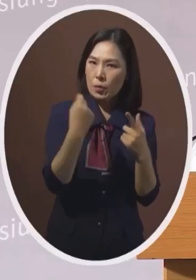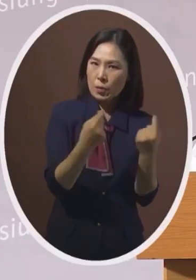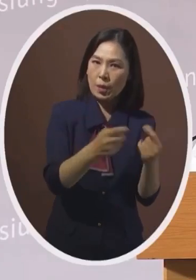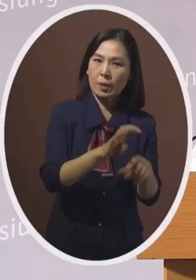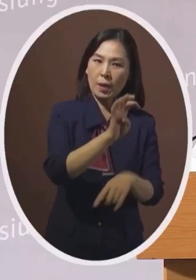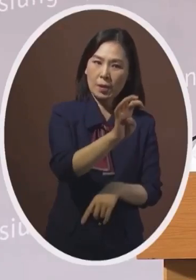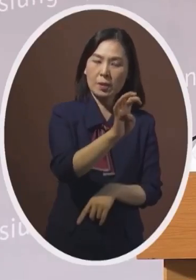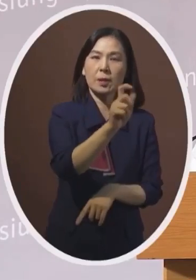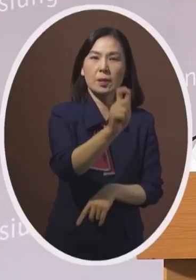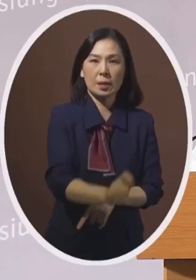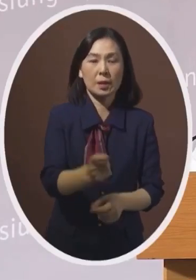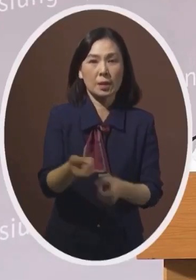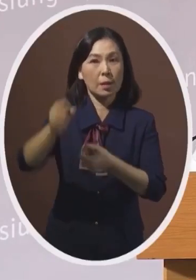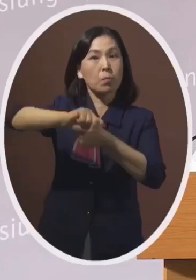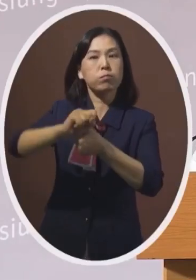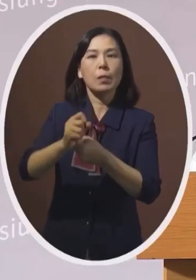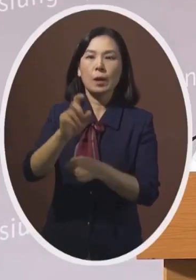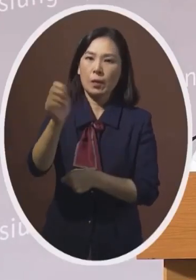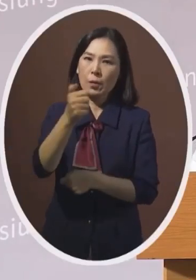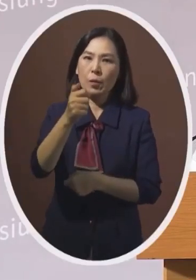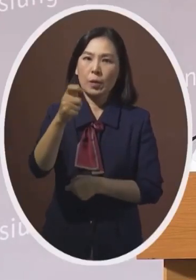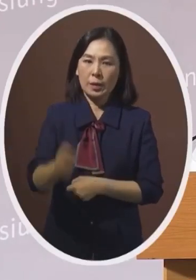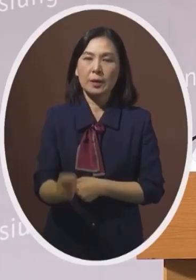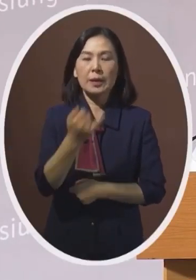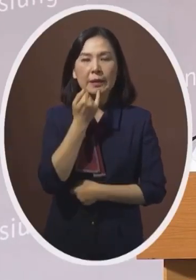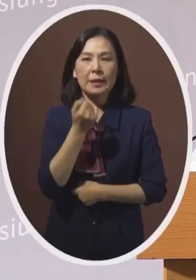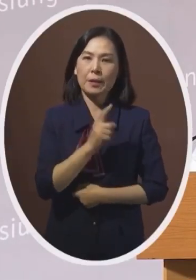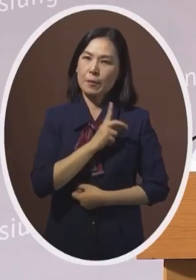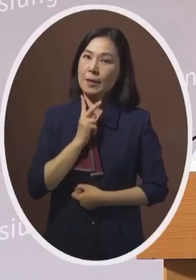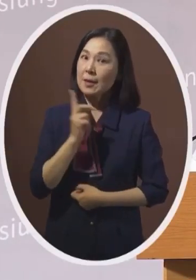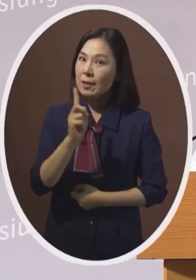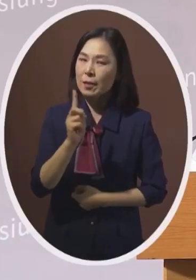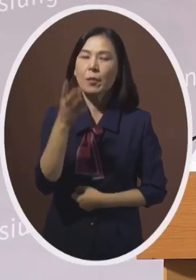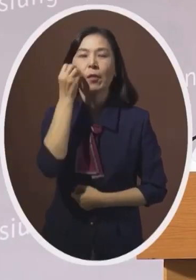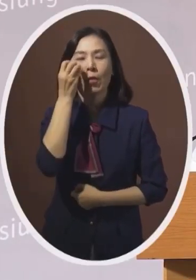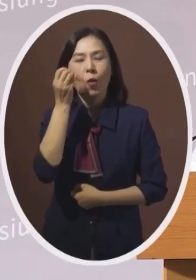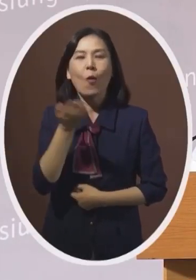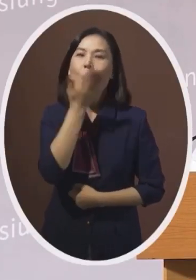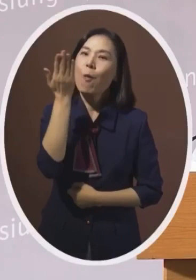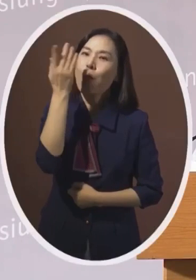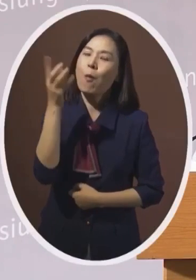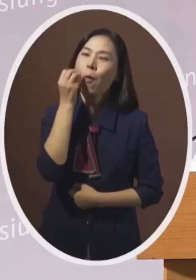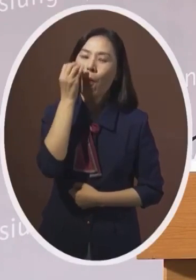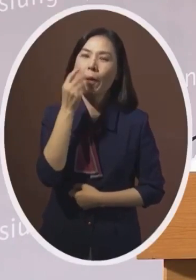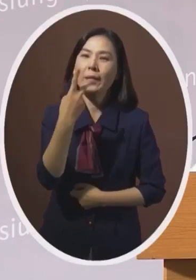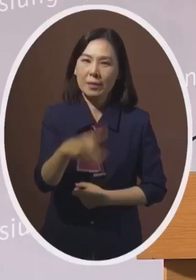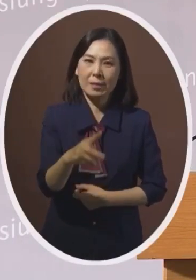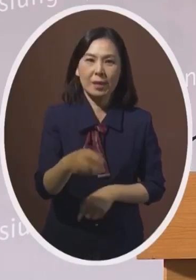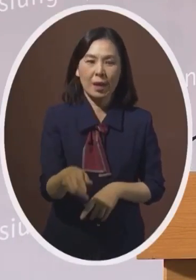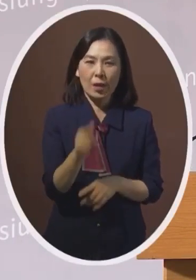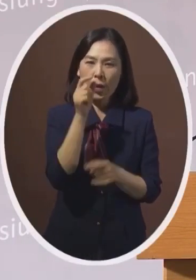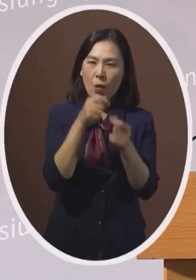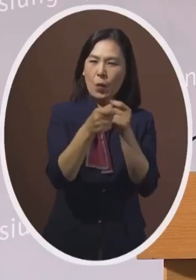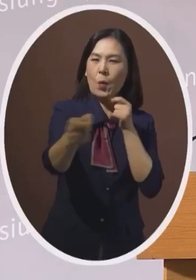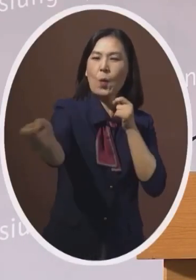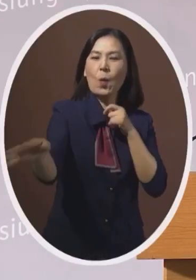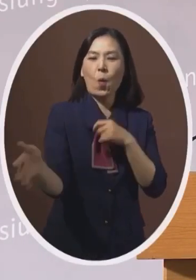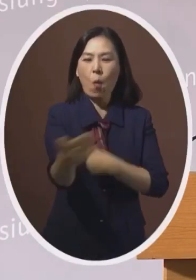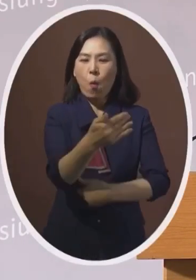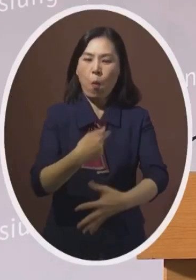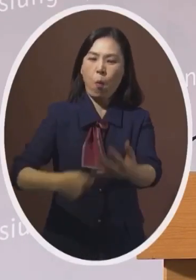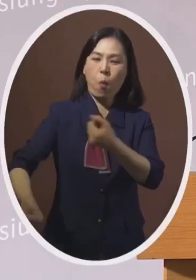又增加到50亿，希望能够成为一个兼具观光跟我们远洋渔业的母港基地。我